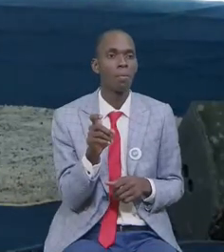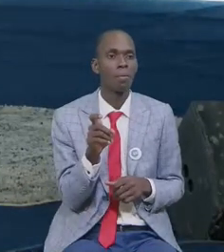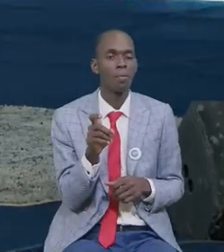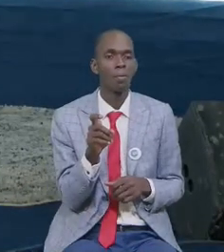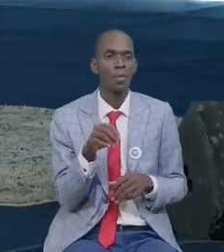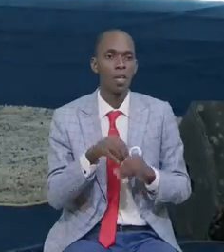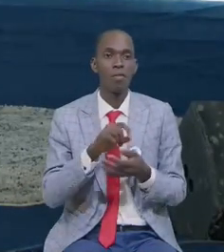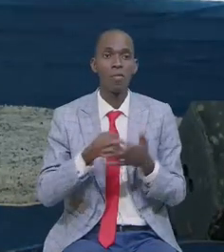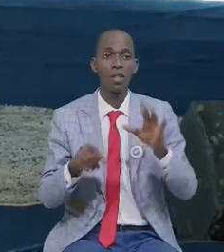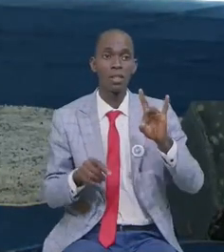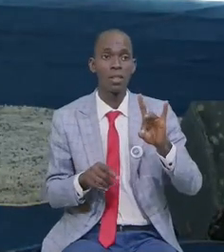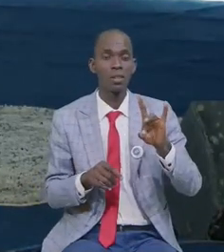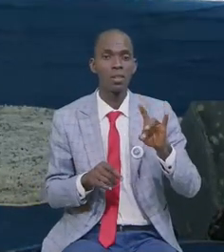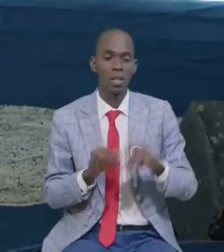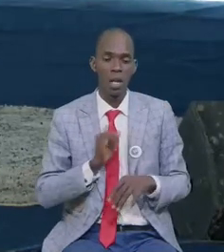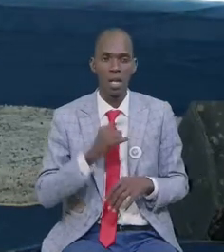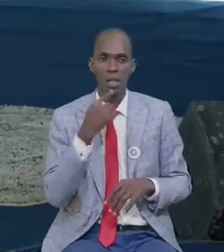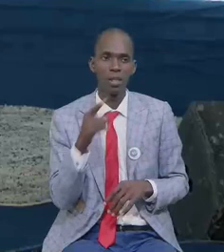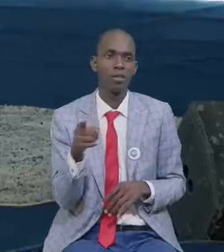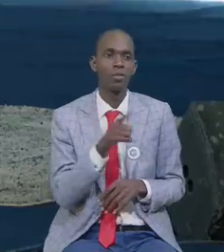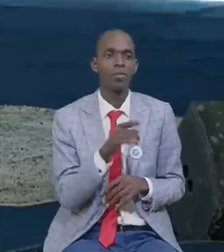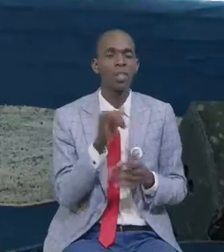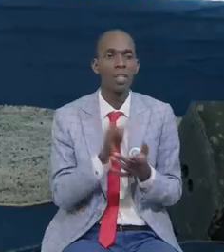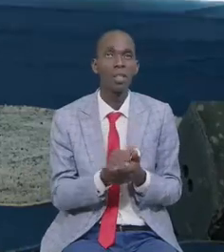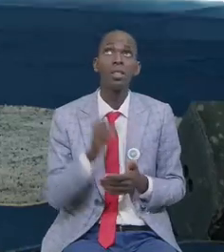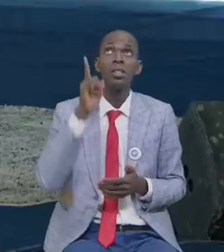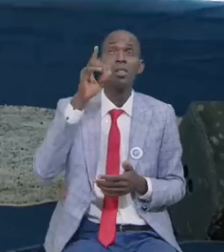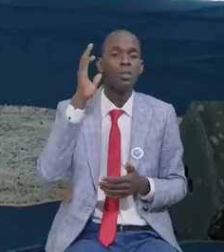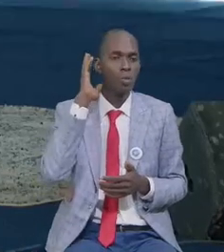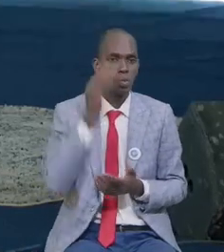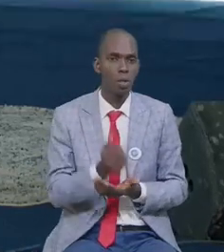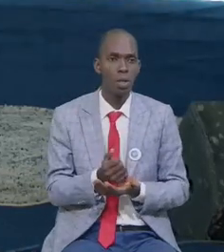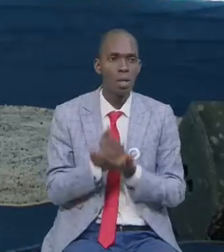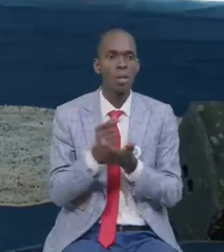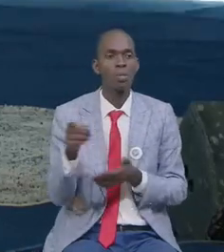Verset 8, je vous le dis, il leur fera promptement justice.